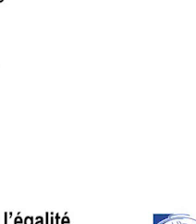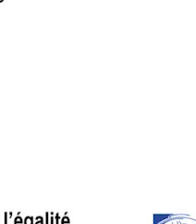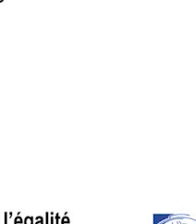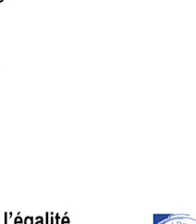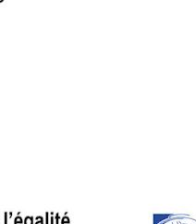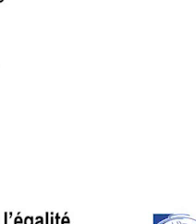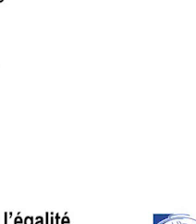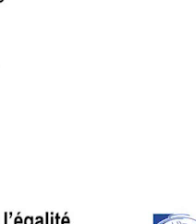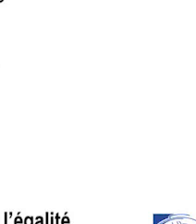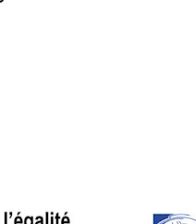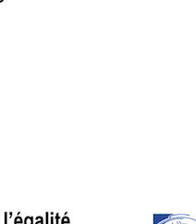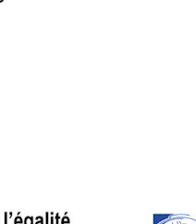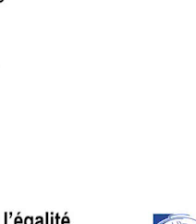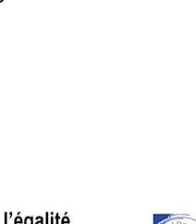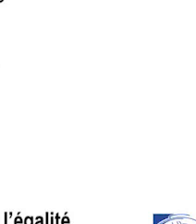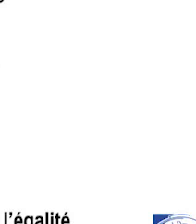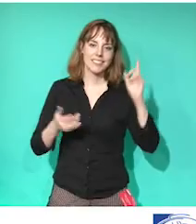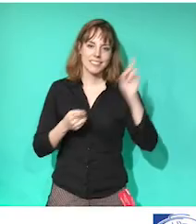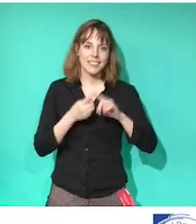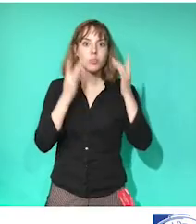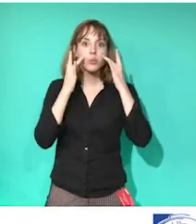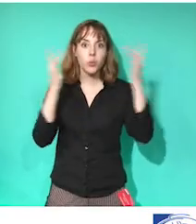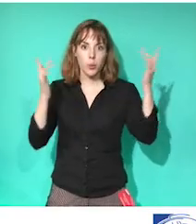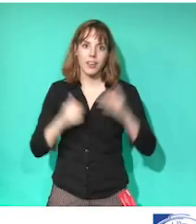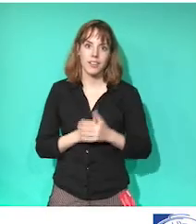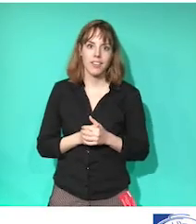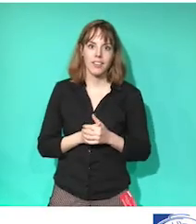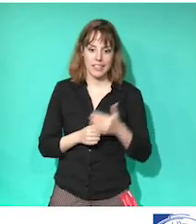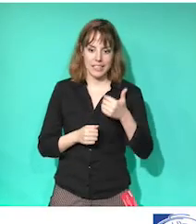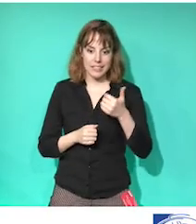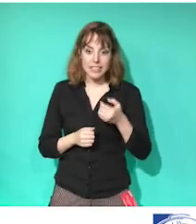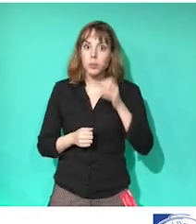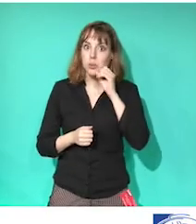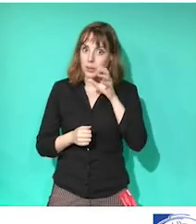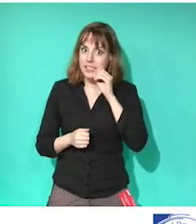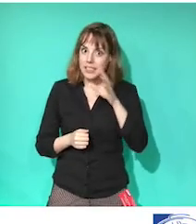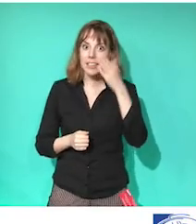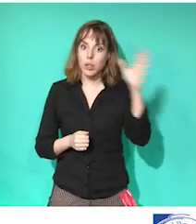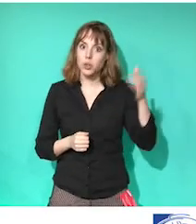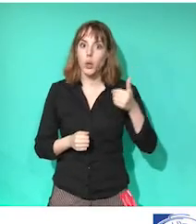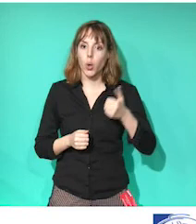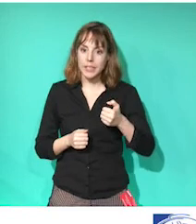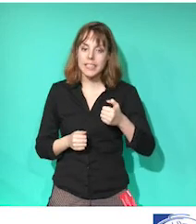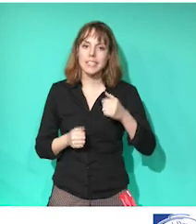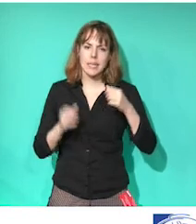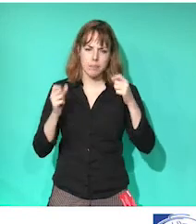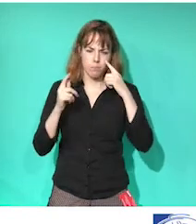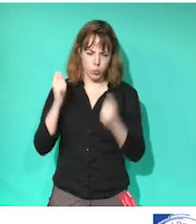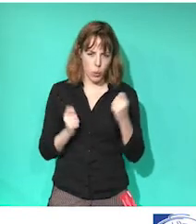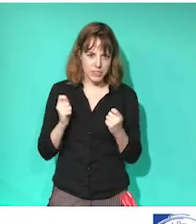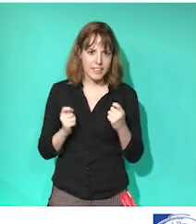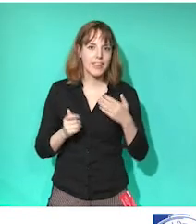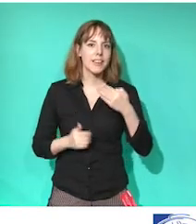Et ensuite, prix de la catégorie culture, décompte du quotidien et autres chroniques de la compagnie Les Boudeuses, Maëva